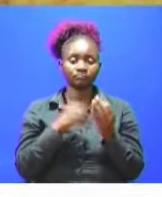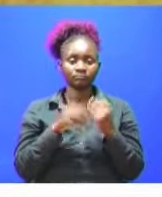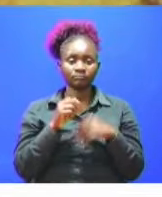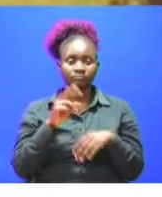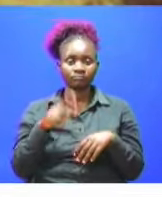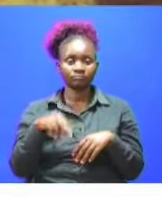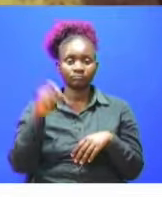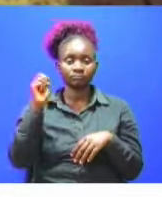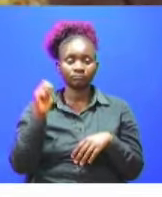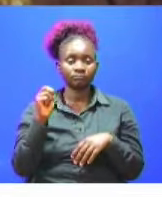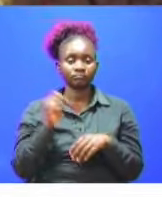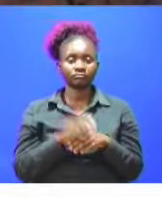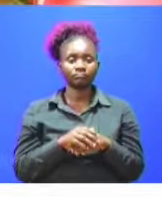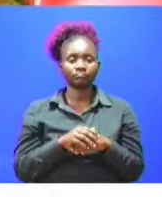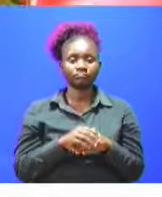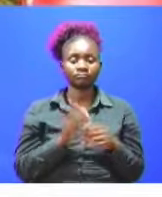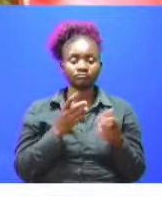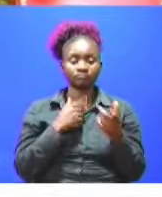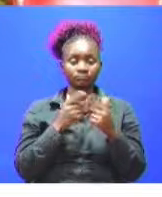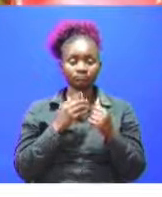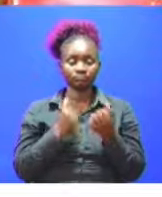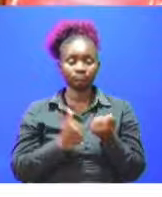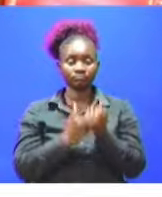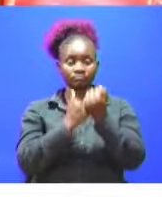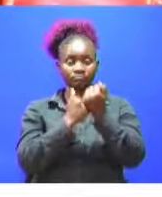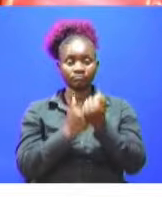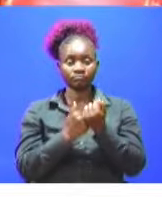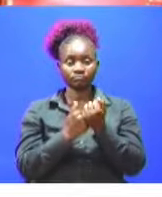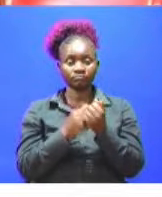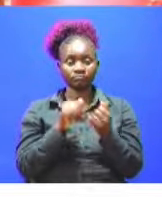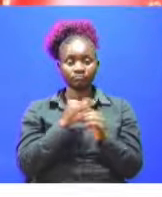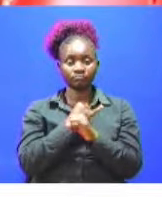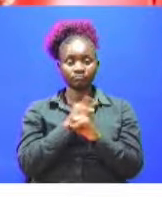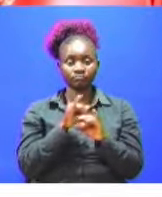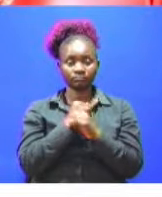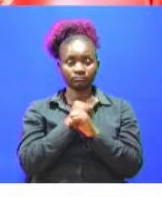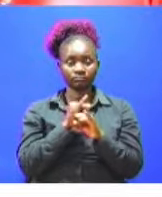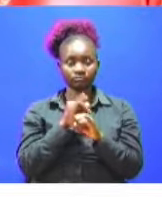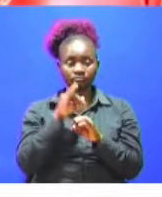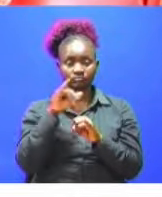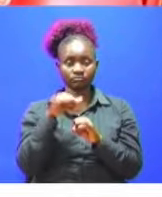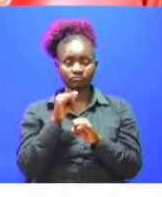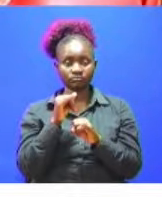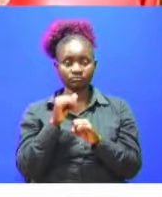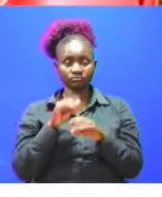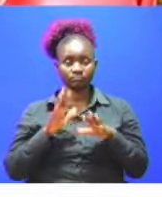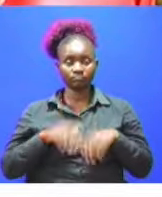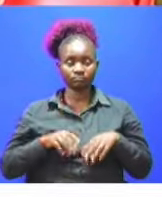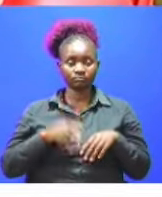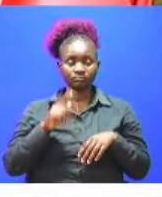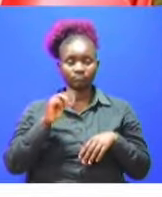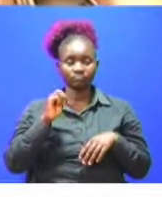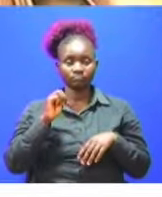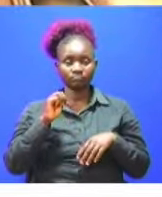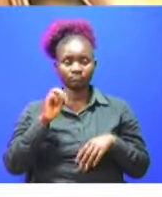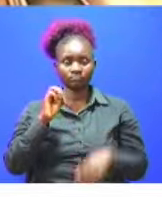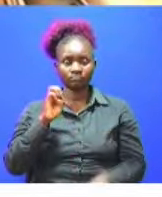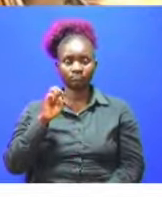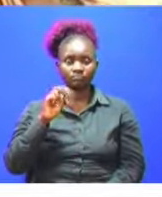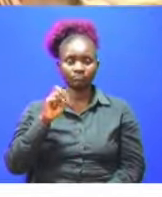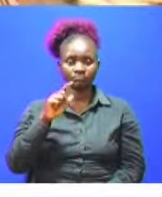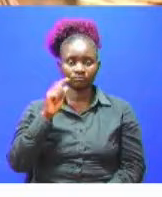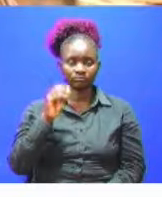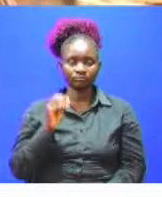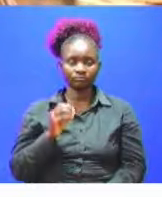no. Niko chia nyoro bokonyi bugo sibi wachinda. Asomo subati merike munto. Oyomenyate no mumuro ya